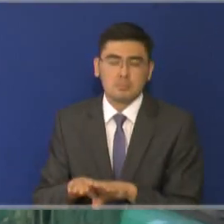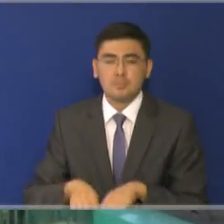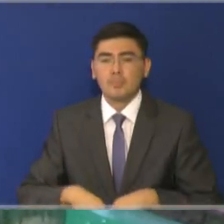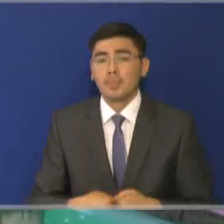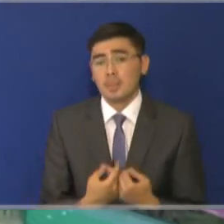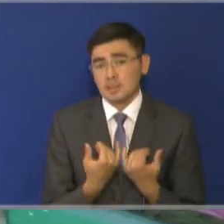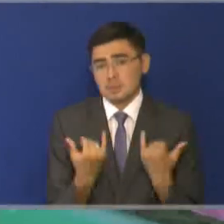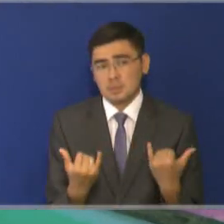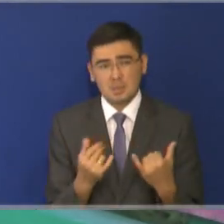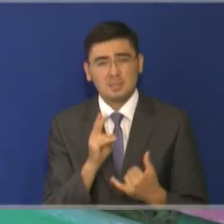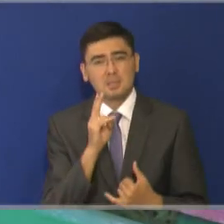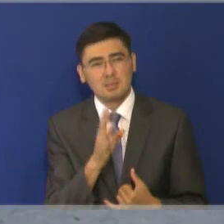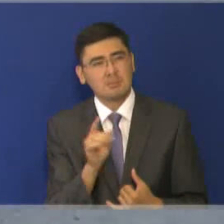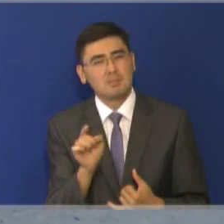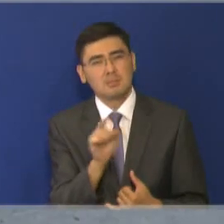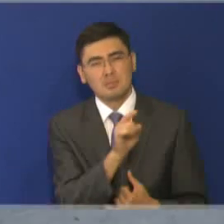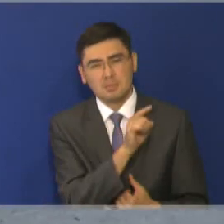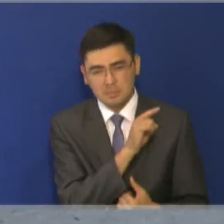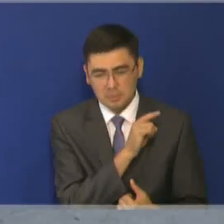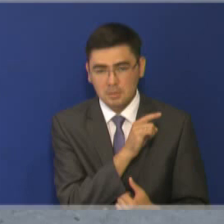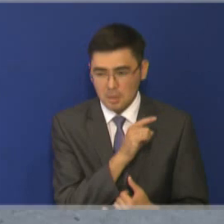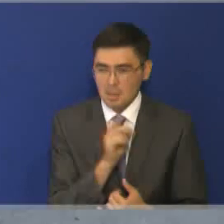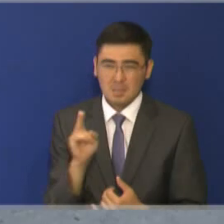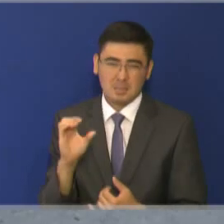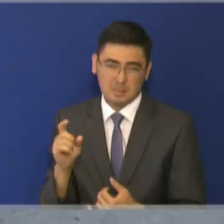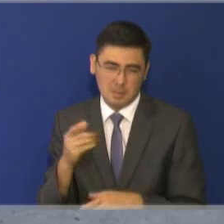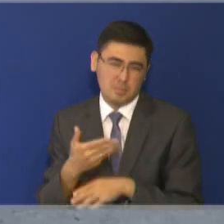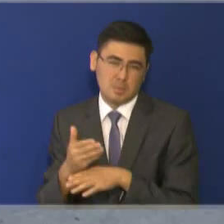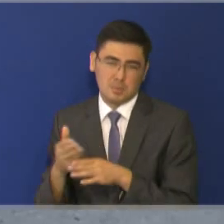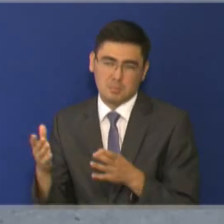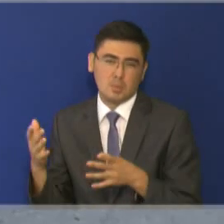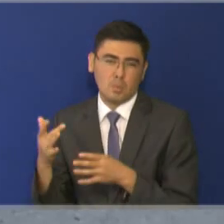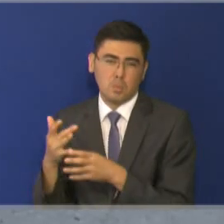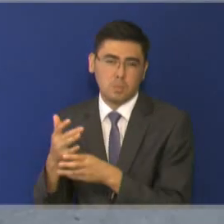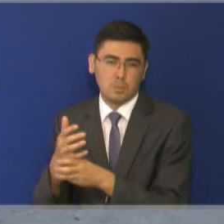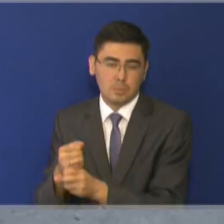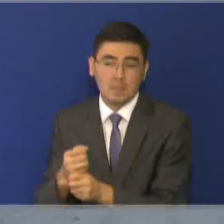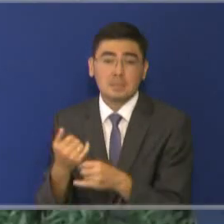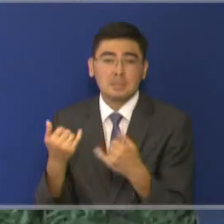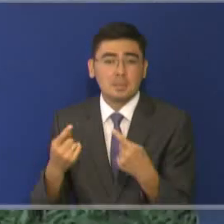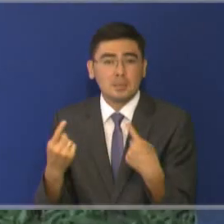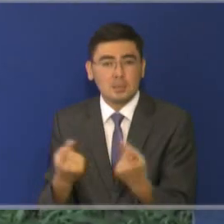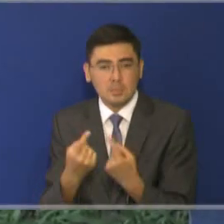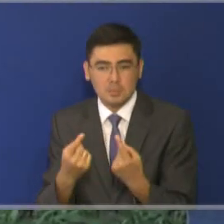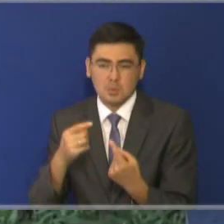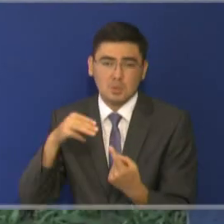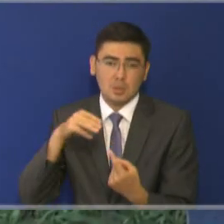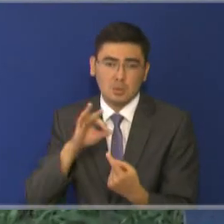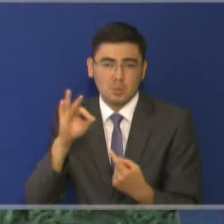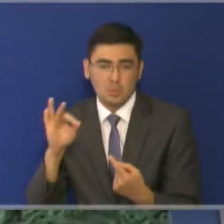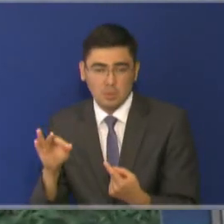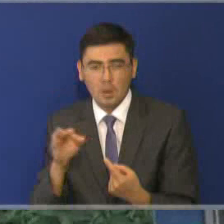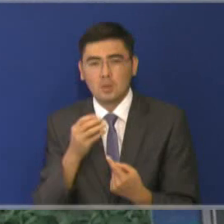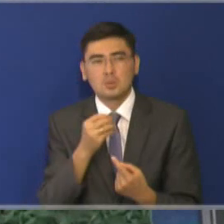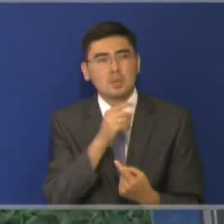пәтер иелері кооперативтері біртіндеп өз жұмысын тоқтатуда. Олардың орнына қазір қарапайым серіктестіктер мен меншік иелері